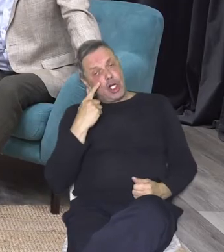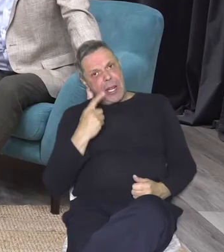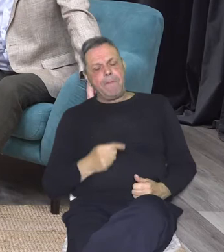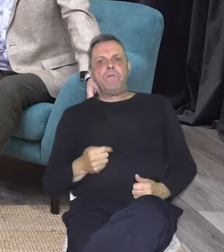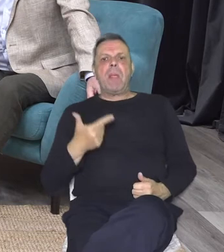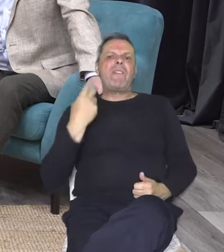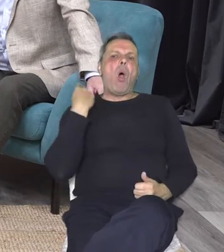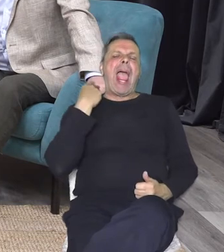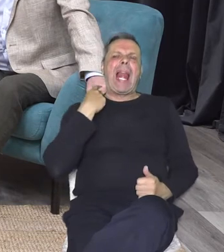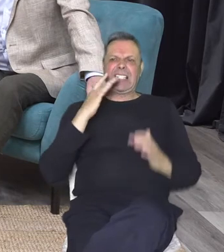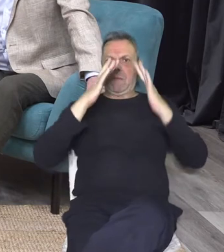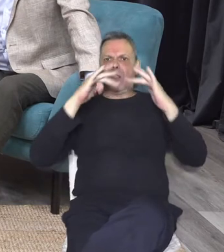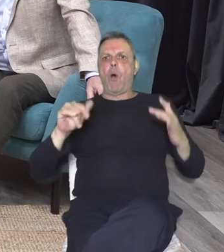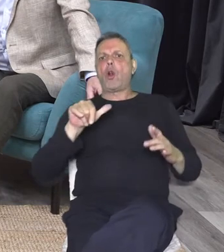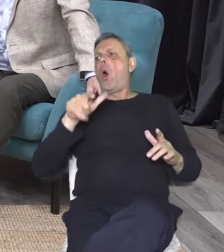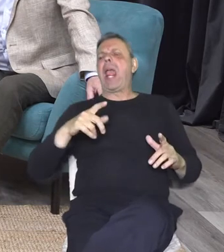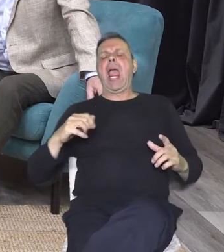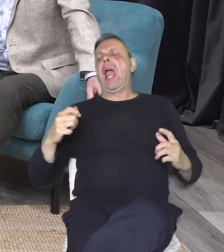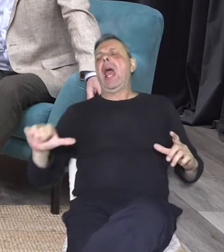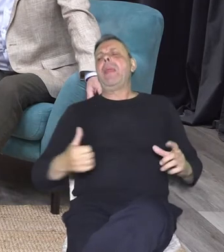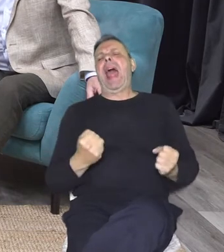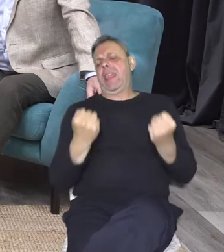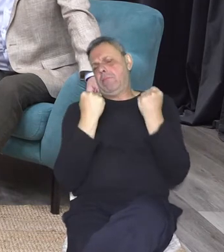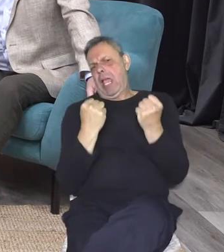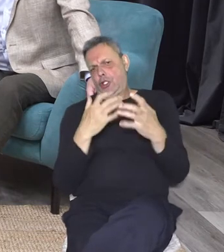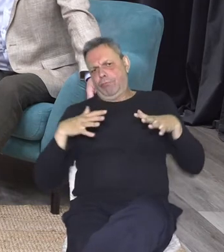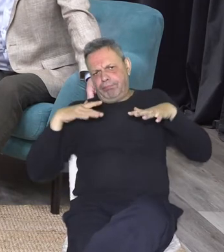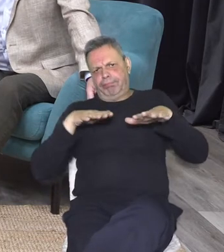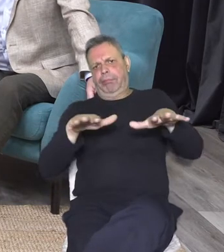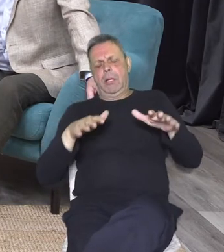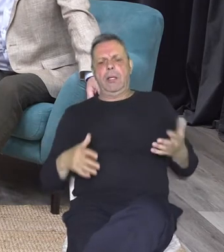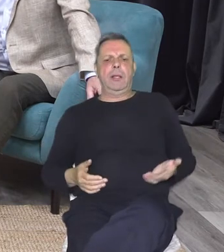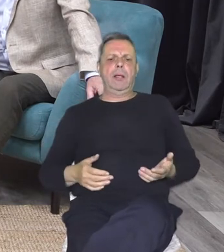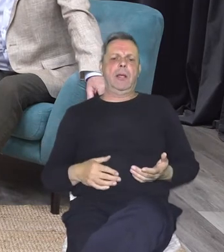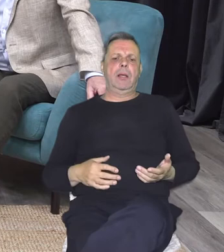se čini, prvo, engleski dvor je najprominentniji u smislu